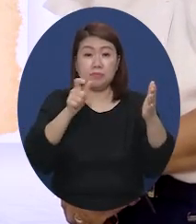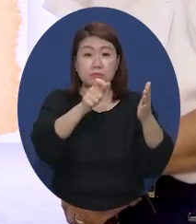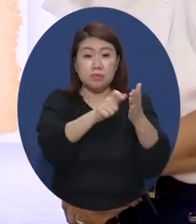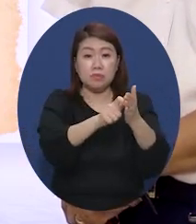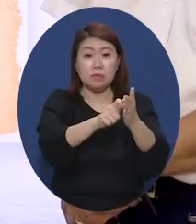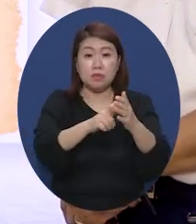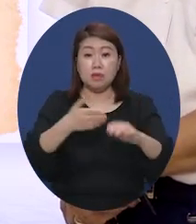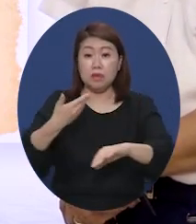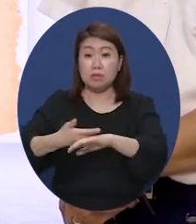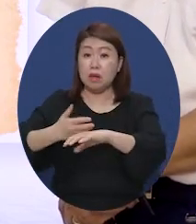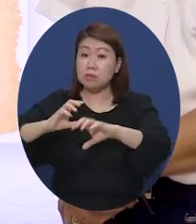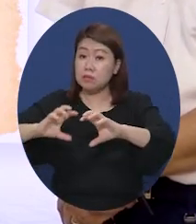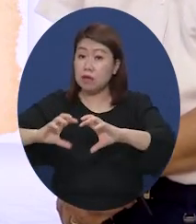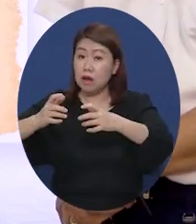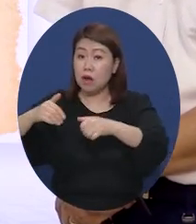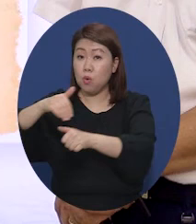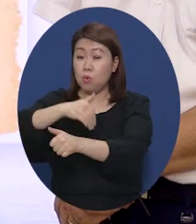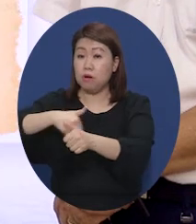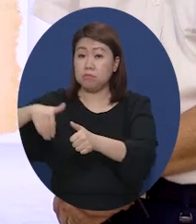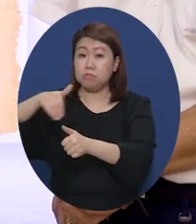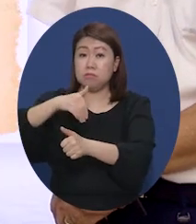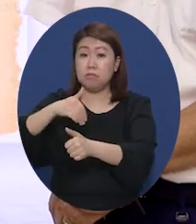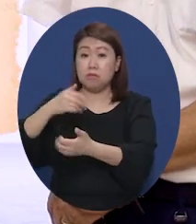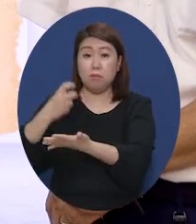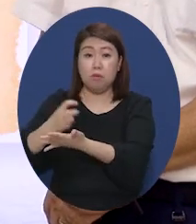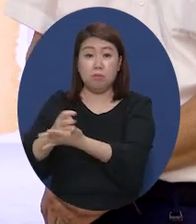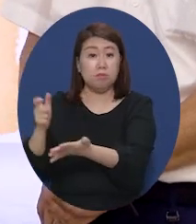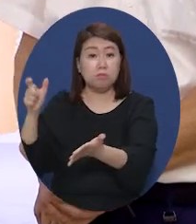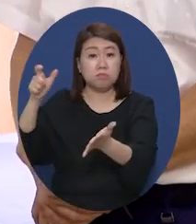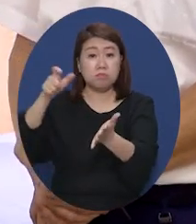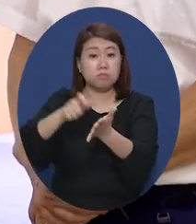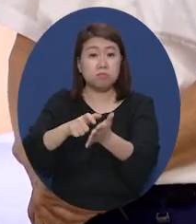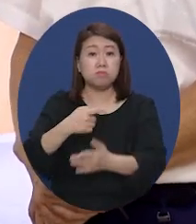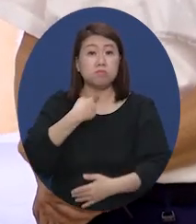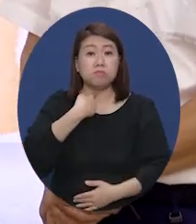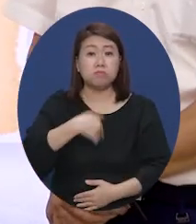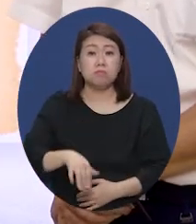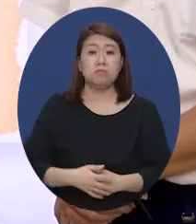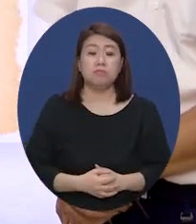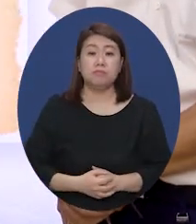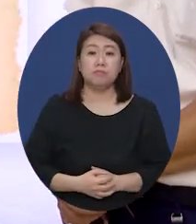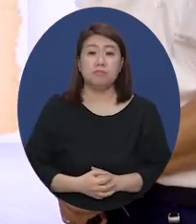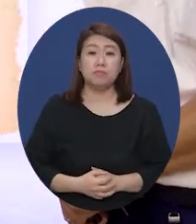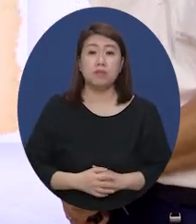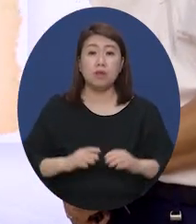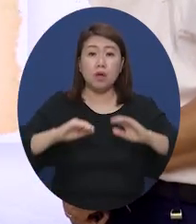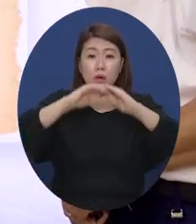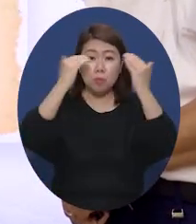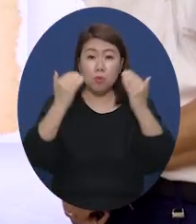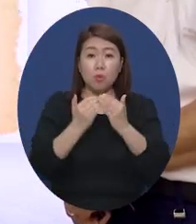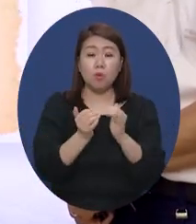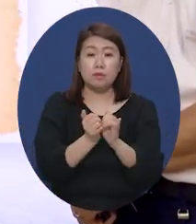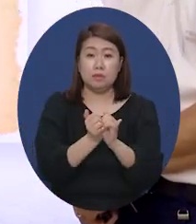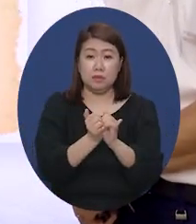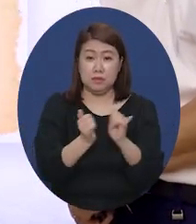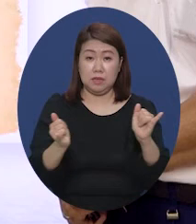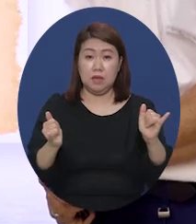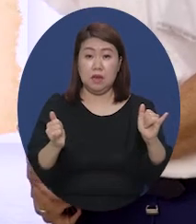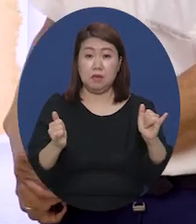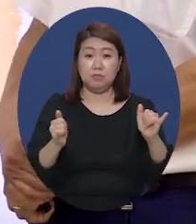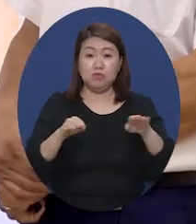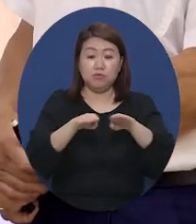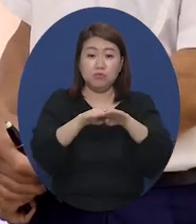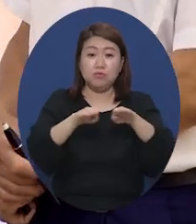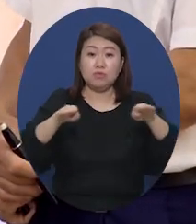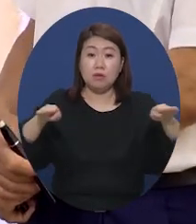어느 나라 헌법도 환경이라고 하는 조항을 따로 만들어서 헌법에 넣은 적이 없다고 얘기를 해요. 이때까지만 해도. 모든 사람은